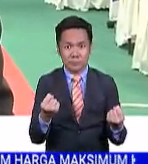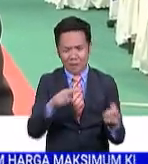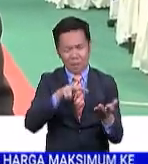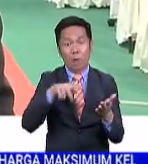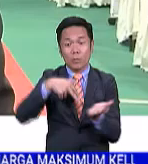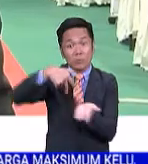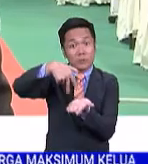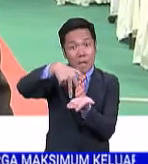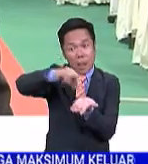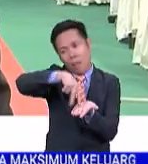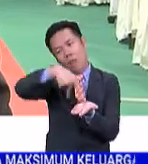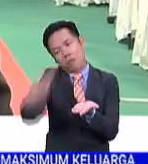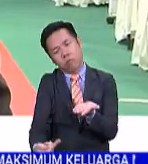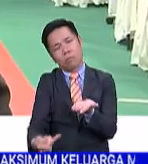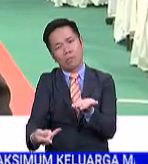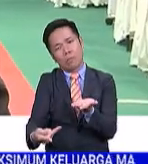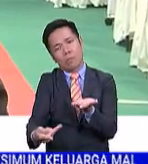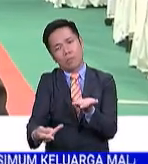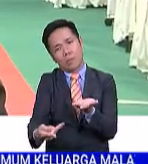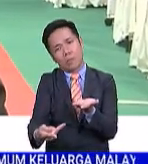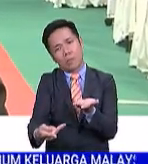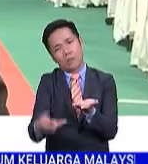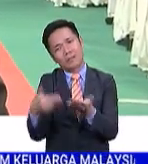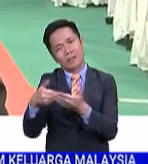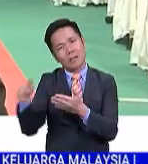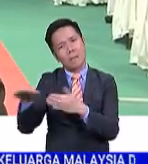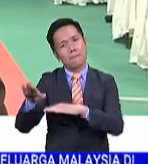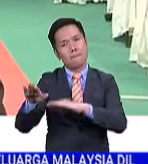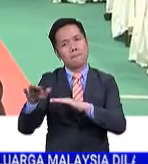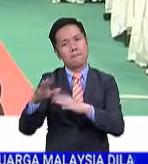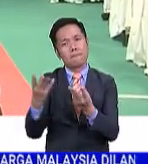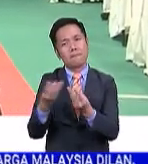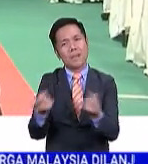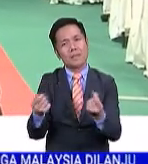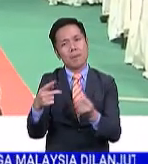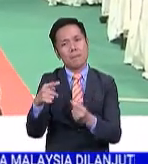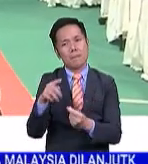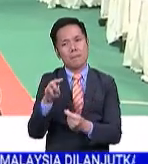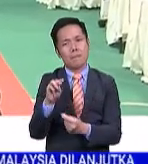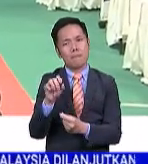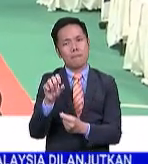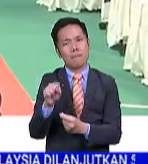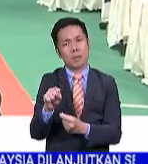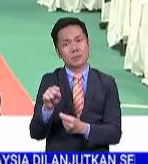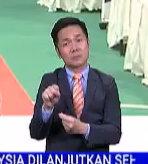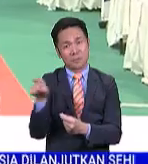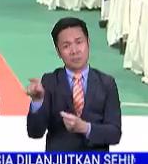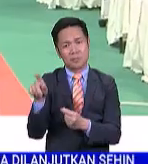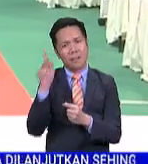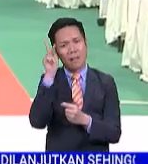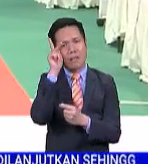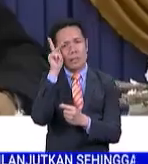terjatuh dan sebagainya. Cuma berlaku di belah Pasir Mas. Jadi ikan 4 lah di Kelantan.